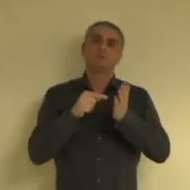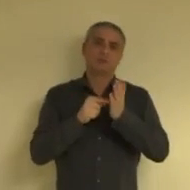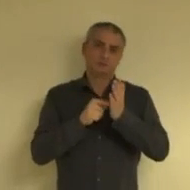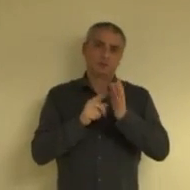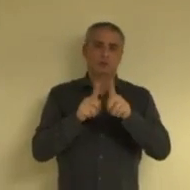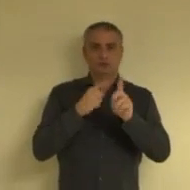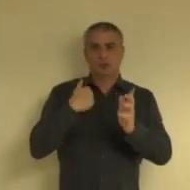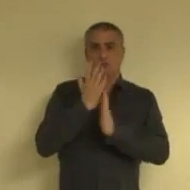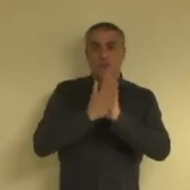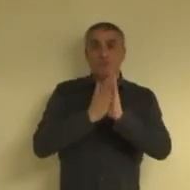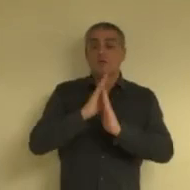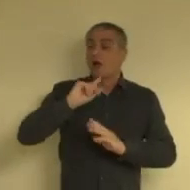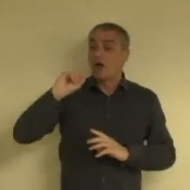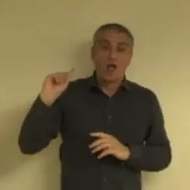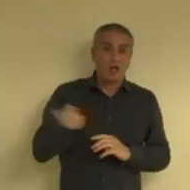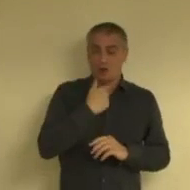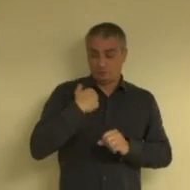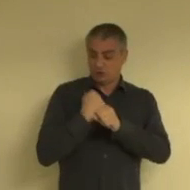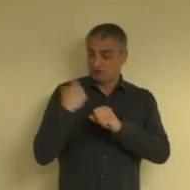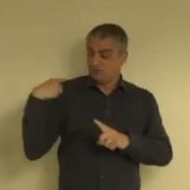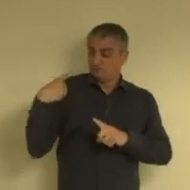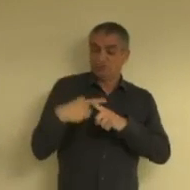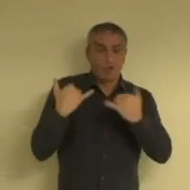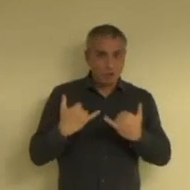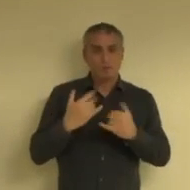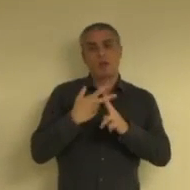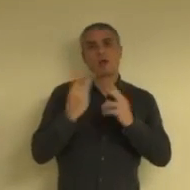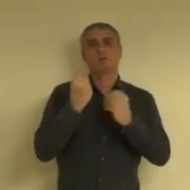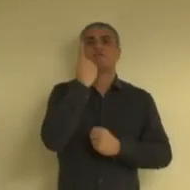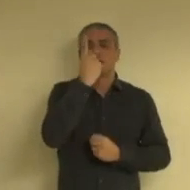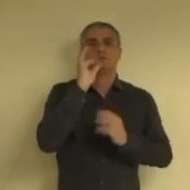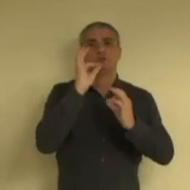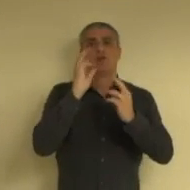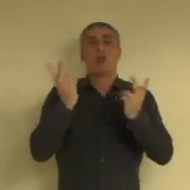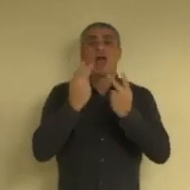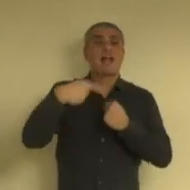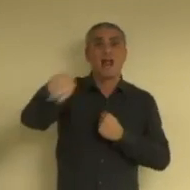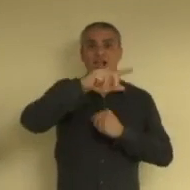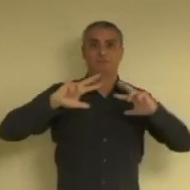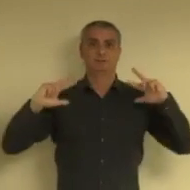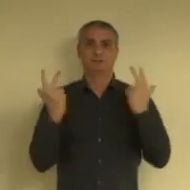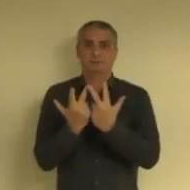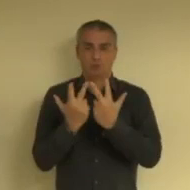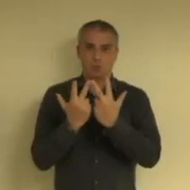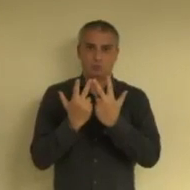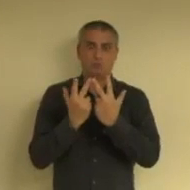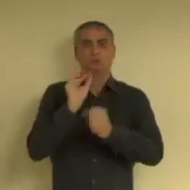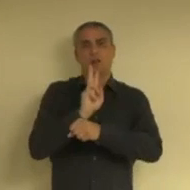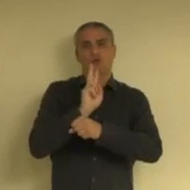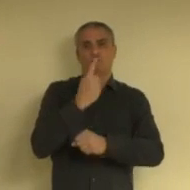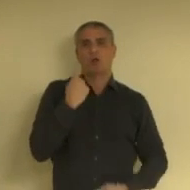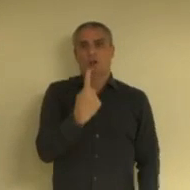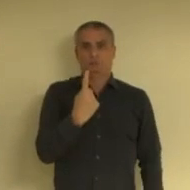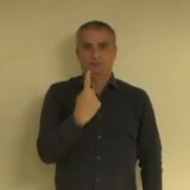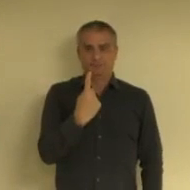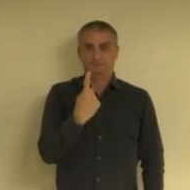ולכן, כפי שאמרתי, כל מה שעשינו היום, זה רק לדבר אחד, להקל עליכם, על הציבור, לשמור על